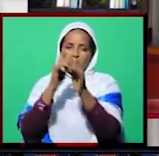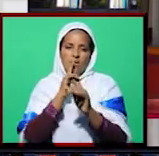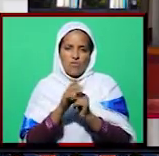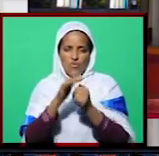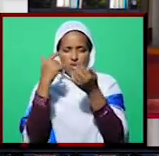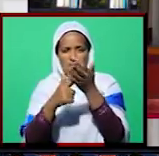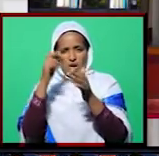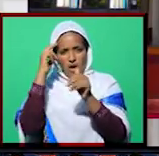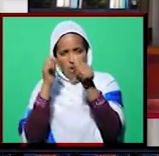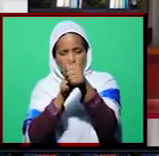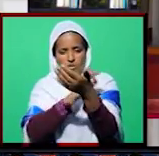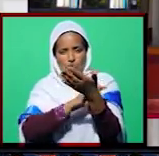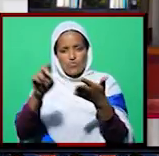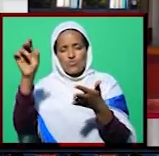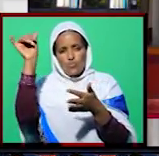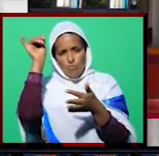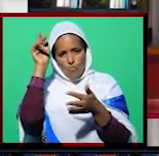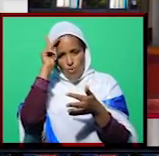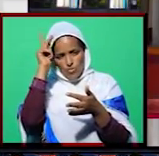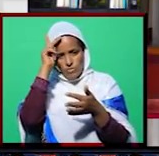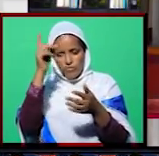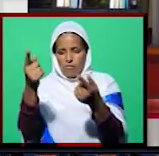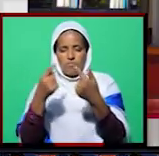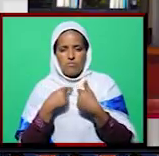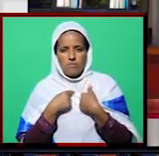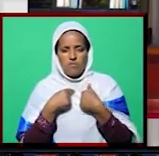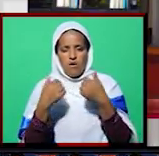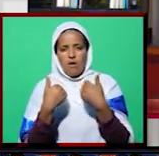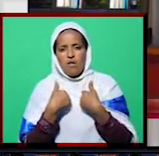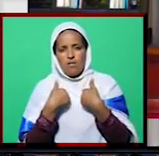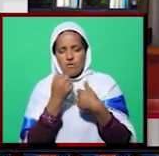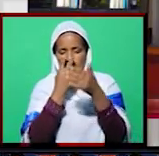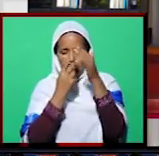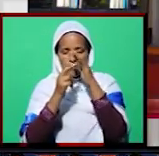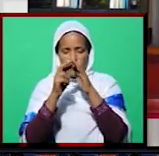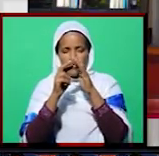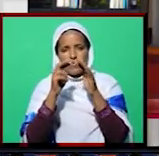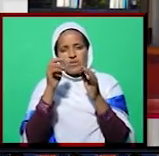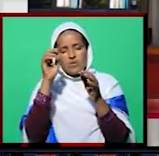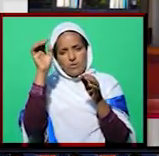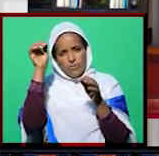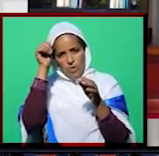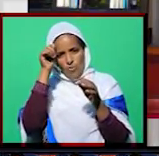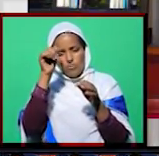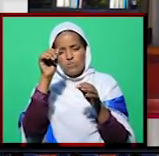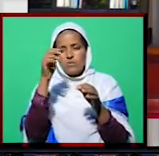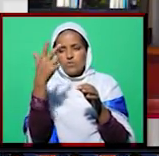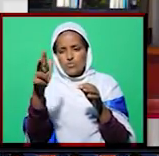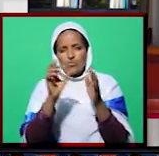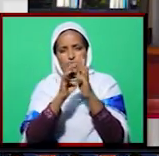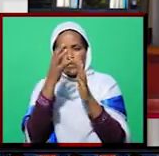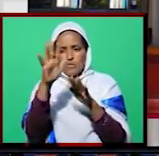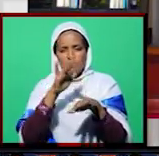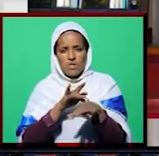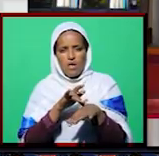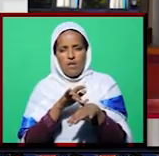የምናፈልቀው ምስጋናው ነው። ይሄ ሐዋርያው ቅዱስ ጳውሎስም ነግሮናል። ዕብራውያን 13 ቁጥር 15